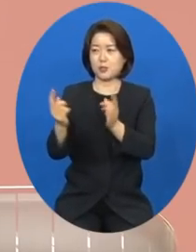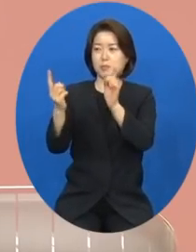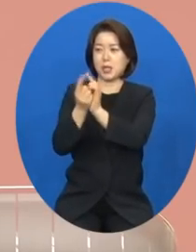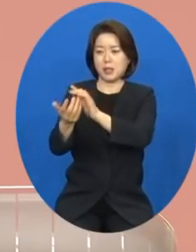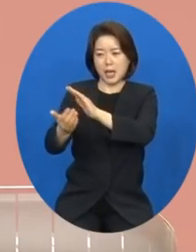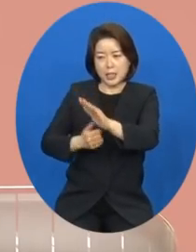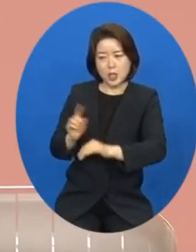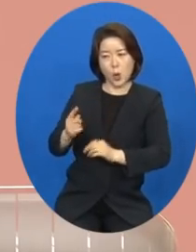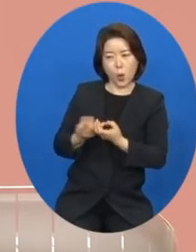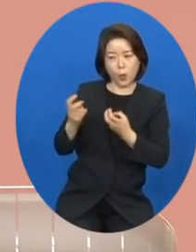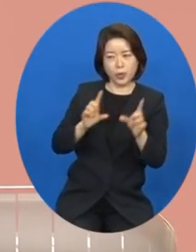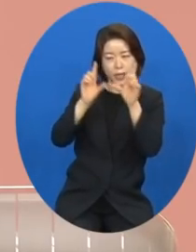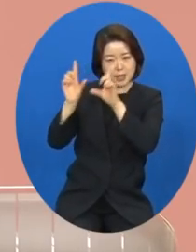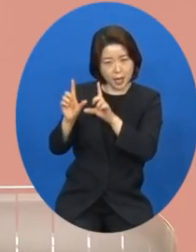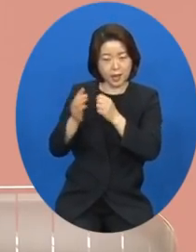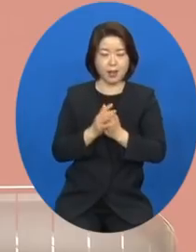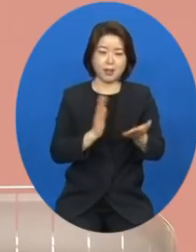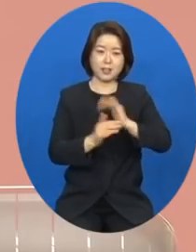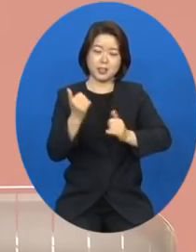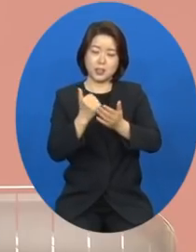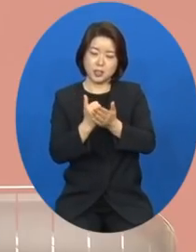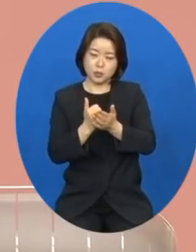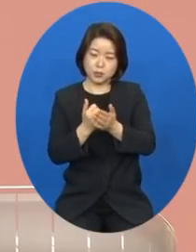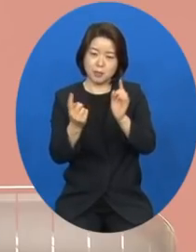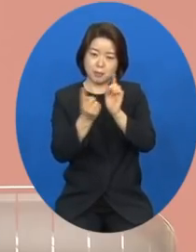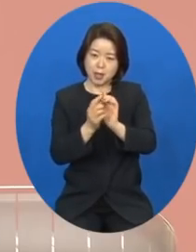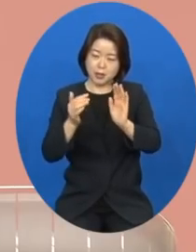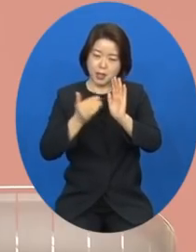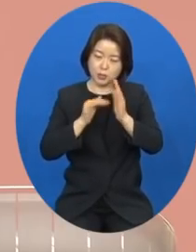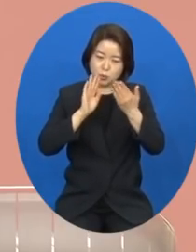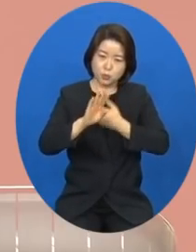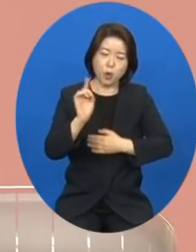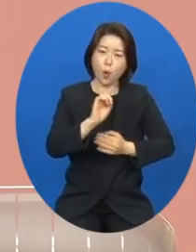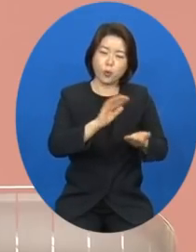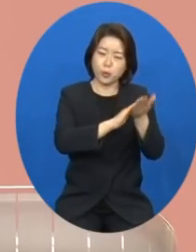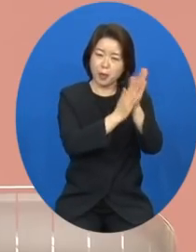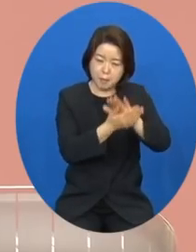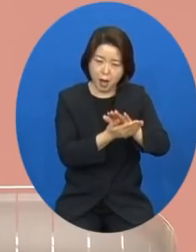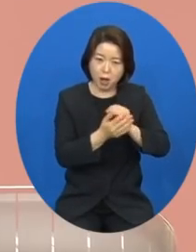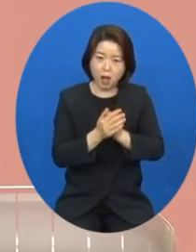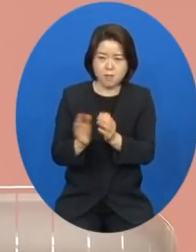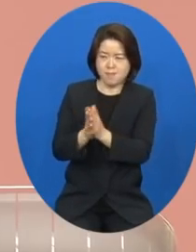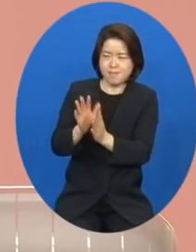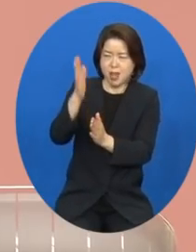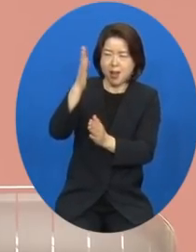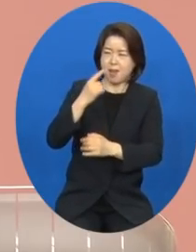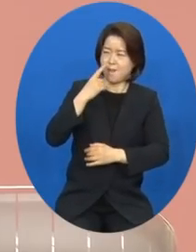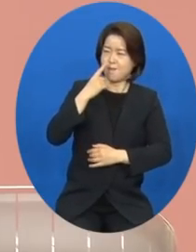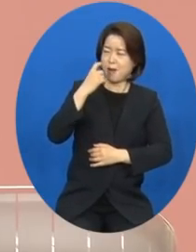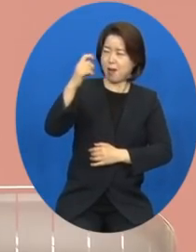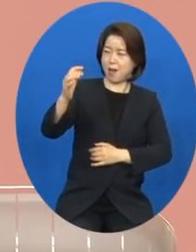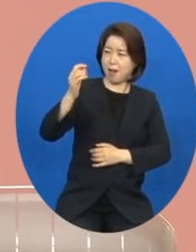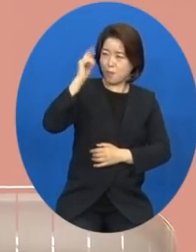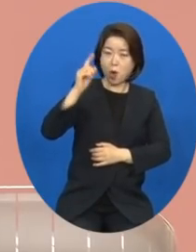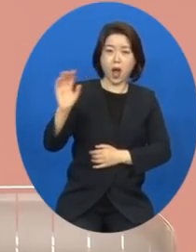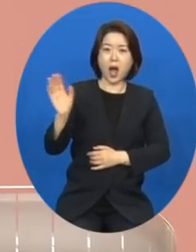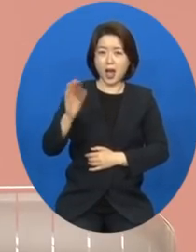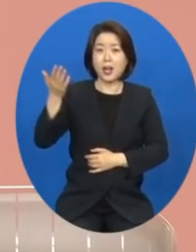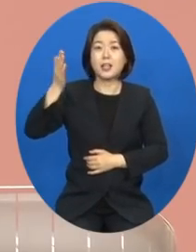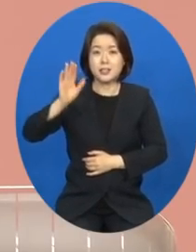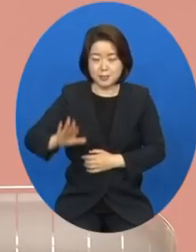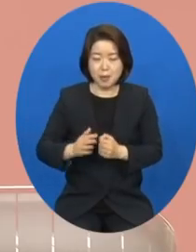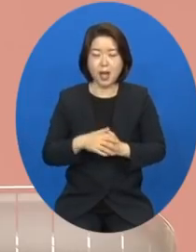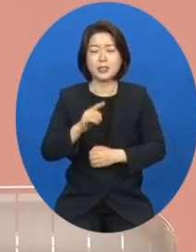살았는지 60일 만난 다음엔 어떻게 변했는지 그것이 뭐 화려하지 않아도 거창하지 않아도 그 이야기를